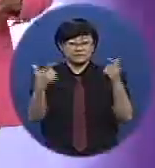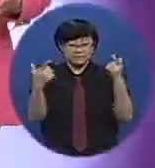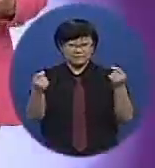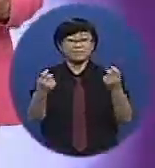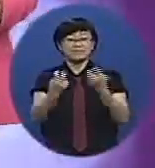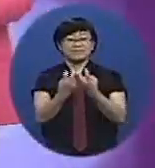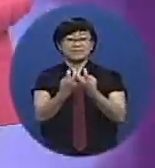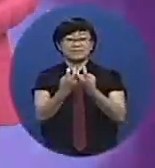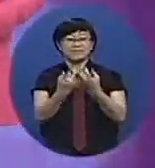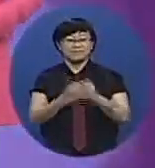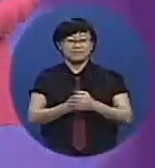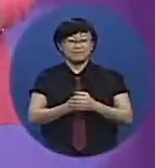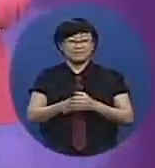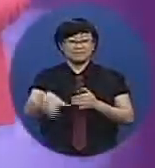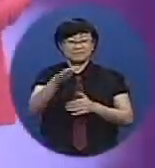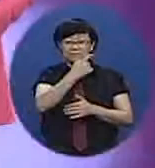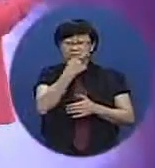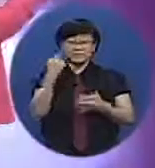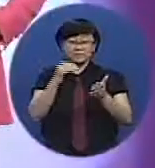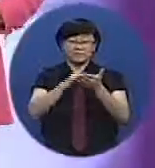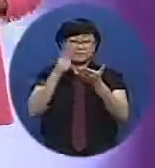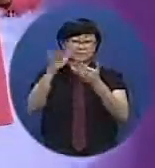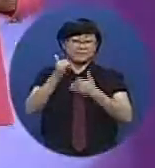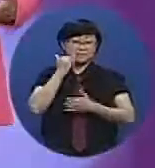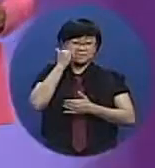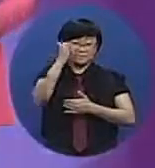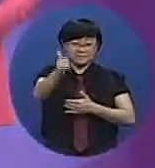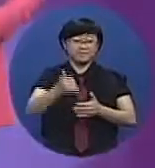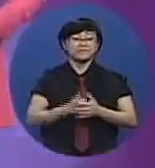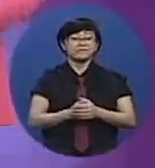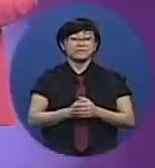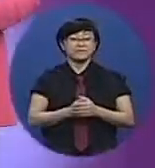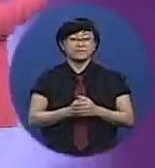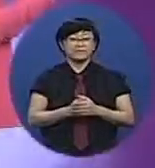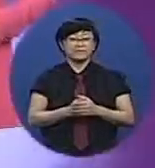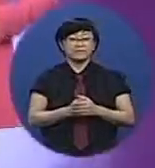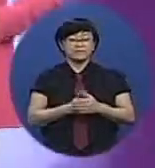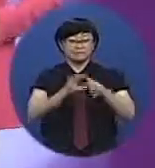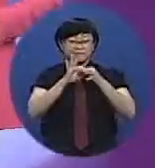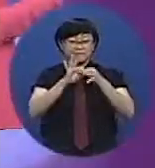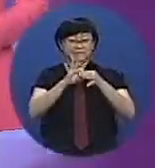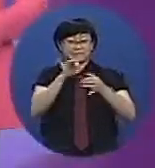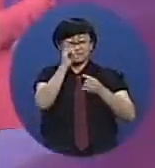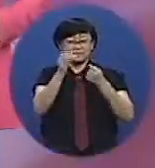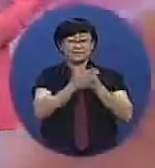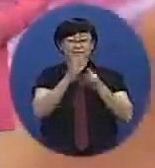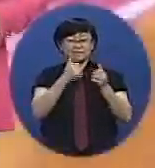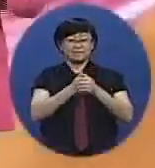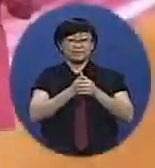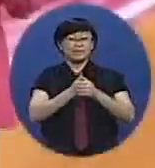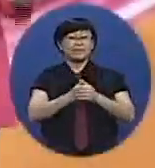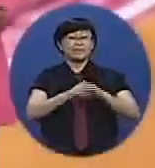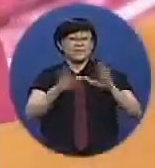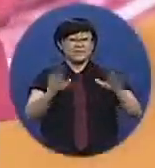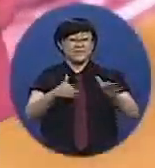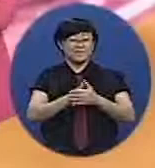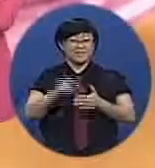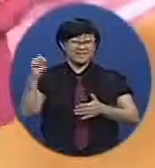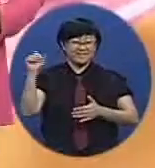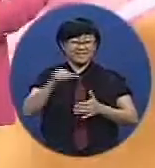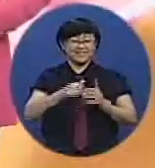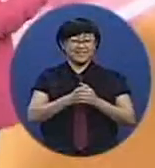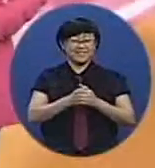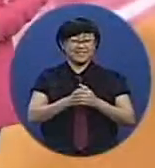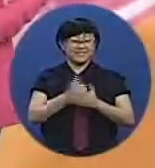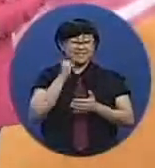저희가, 방법이죠. 네네, 네, 네. 저희가 확인 후에 연락을 드리겠습니다. 지금 연결돼 있어요. 네. 모셔보세요. 자, 오늘 손이 제일 빠르신 분.